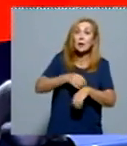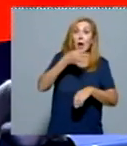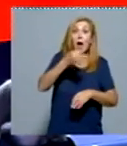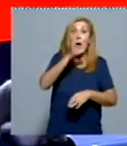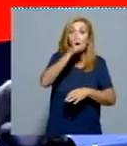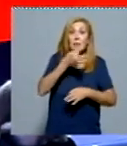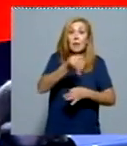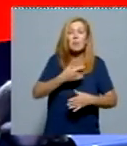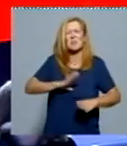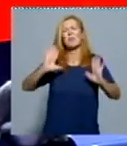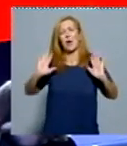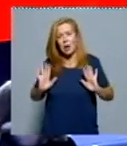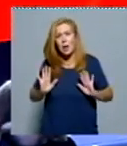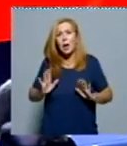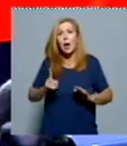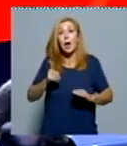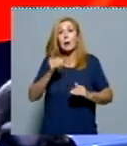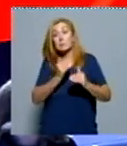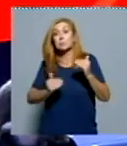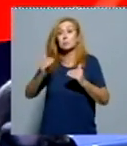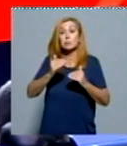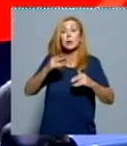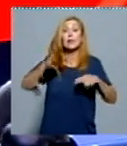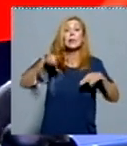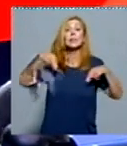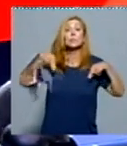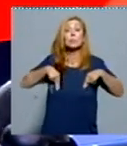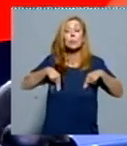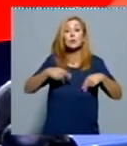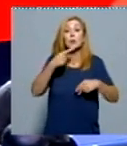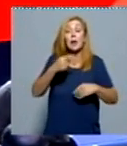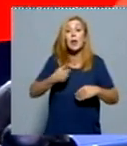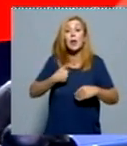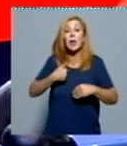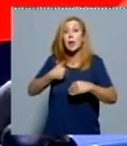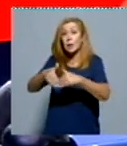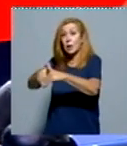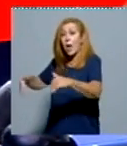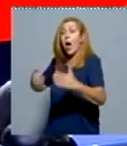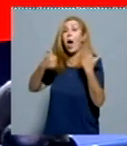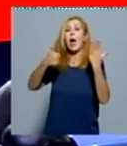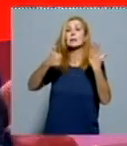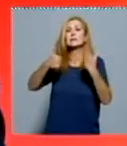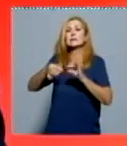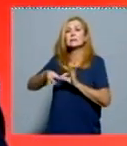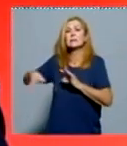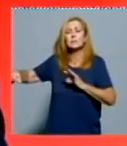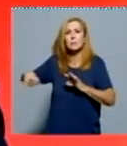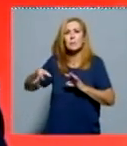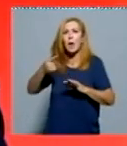Και βγαίνει ο επικεφαλής υπουργός του επιτελικού κράτους και λέει ότι η κόκκινη γραμμή μας είναι τα 6 μίλια. Τι αυτό